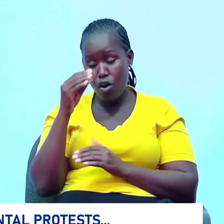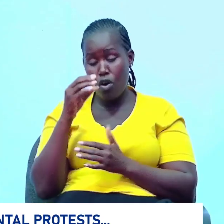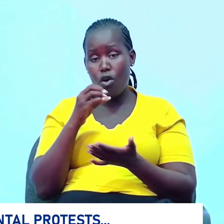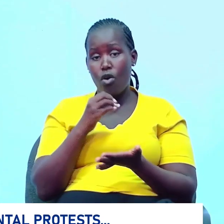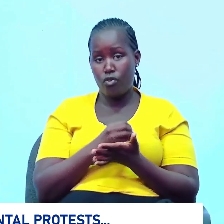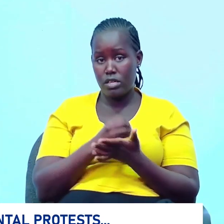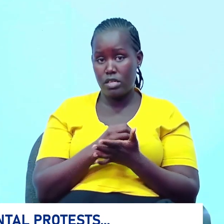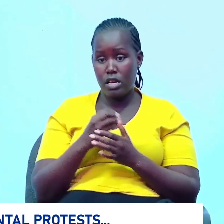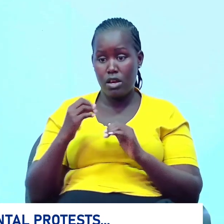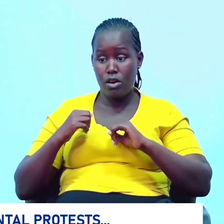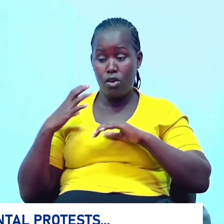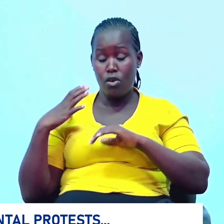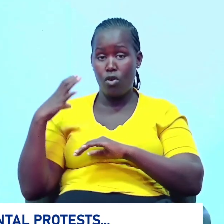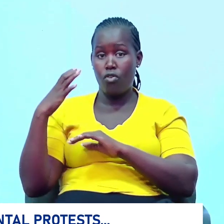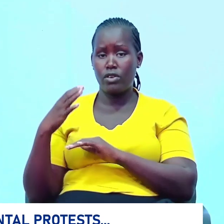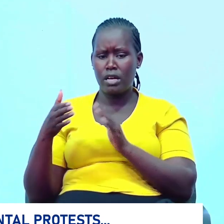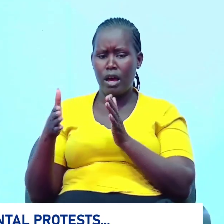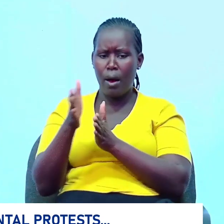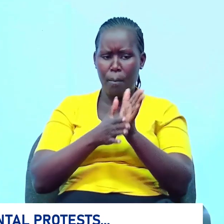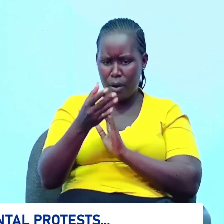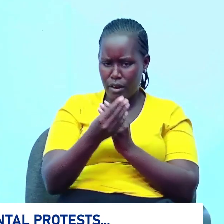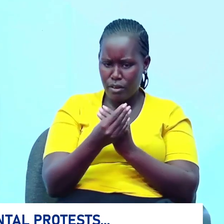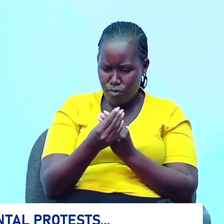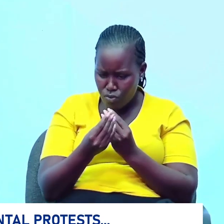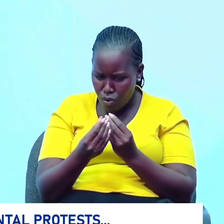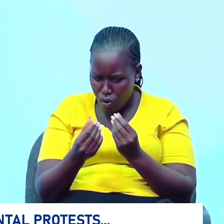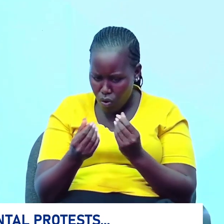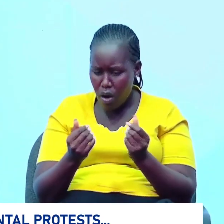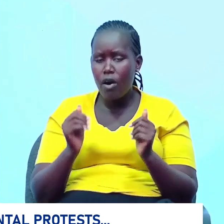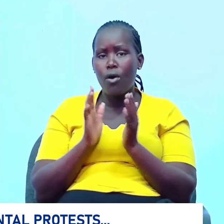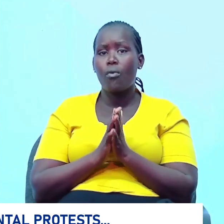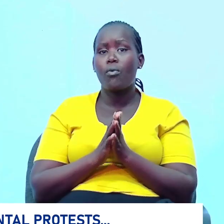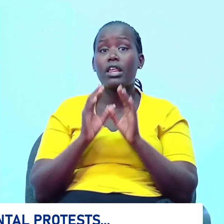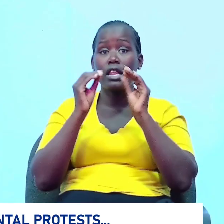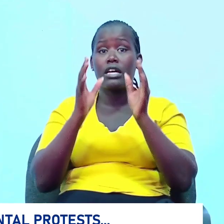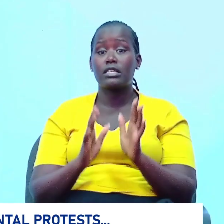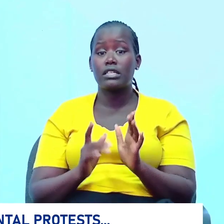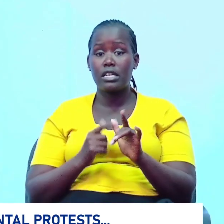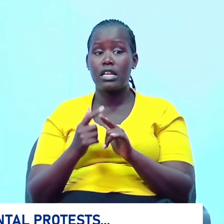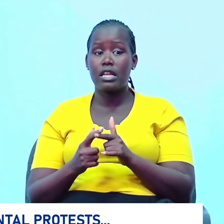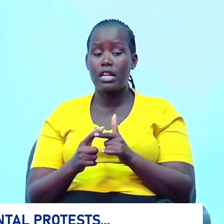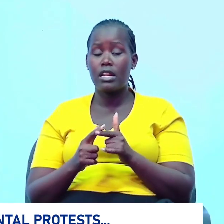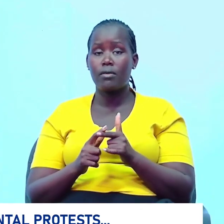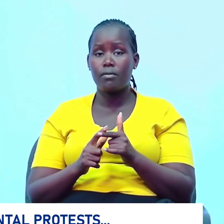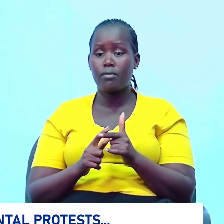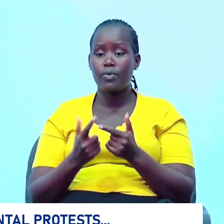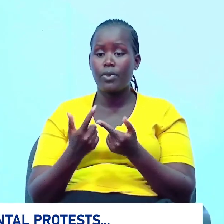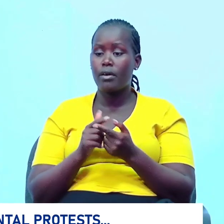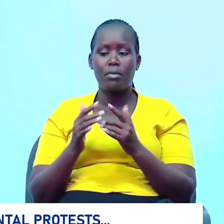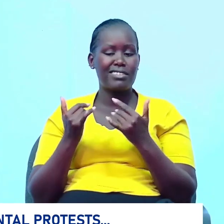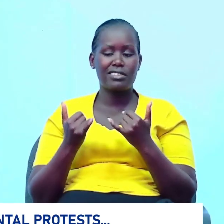officer, unasikia, mjipange pole pole na mwalimu wenu, na handing over atakuja, lakini kwa wakati